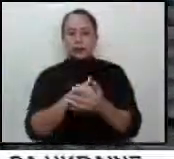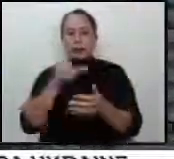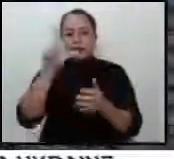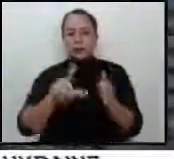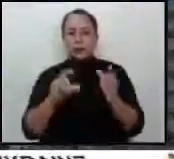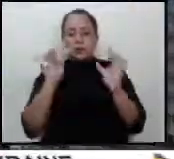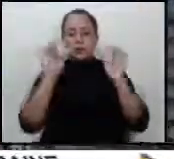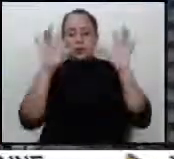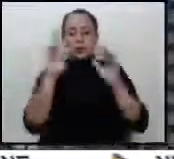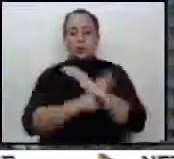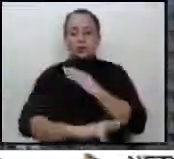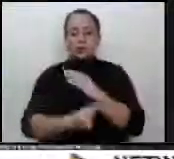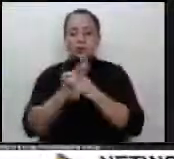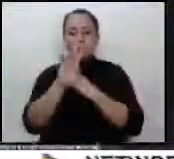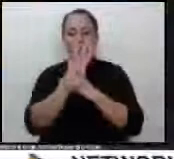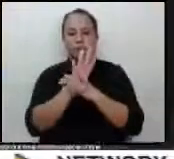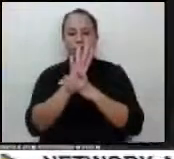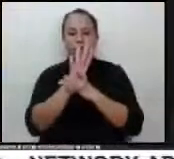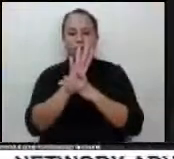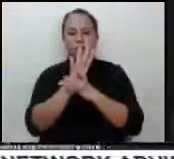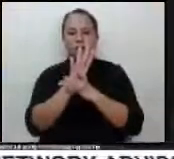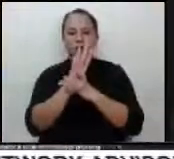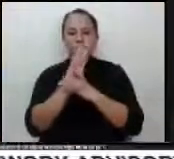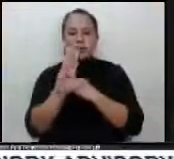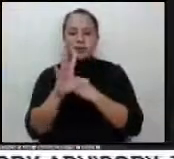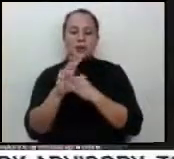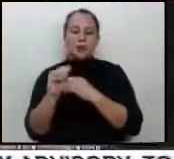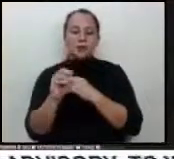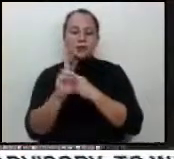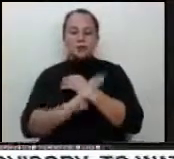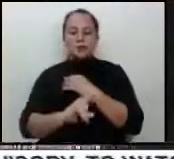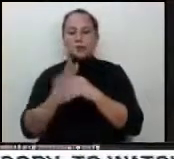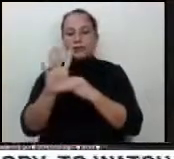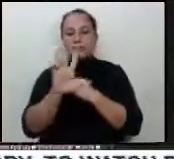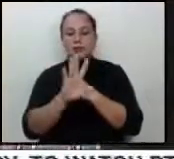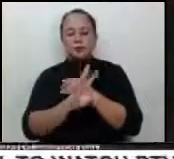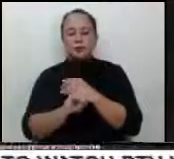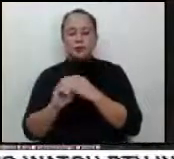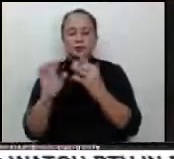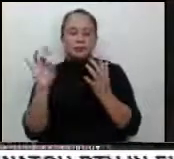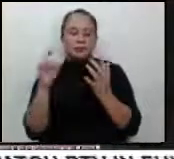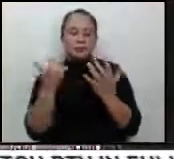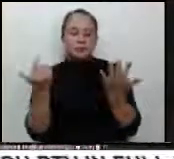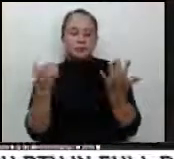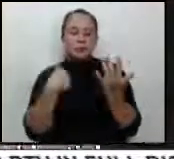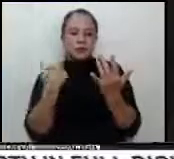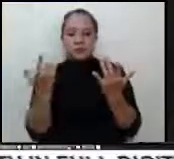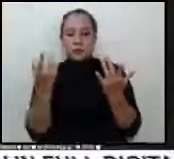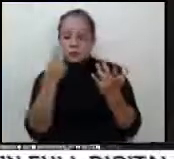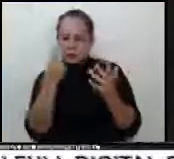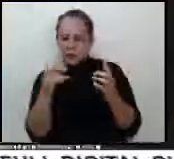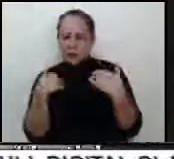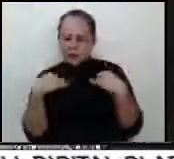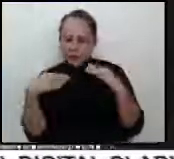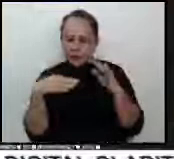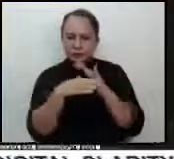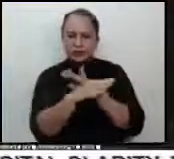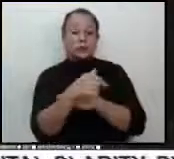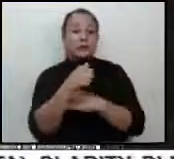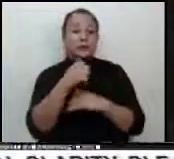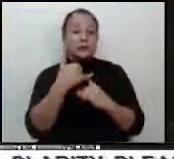4B, Region 5 at Region 8. Ang naitalang bahagyang pantaas ng mga kaso ay hindi pa